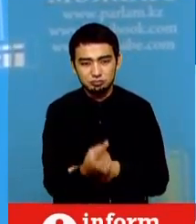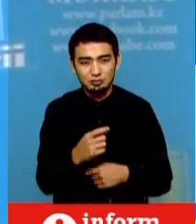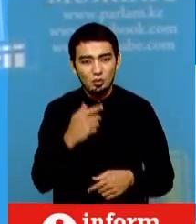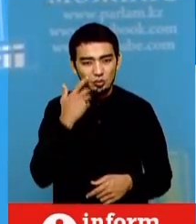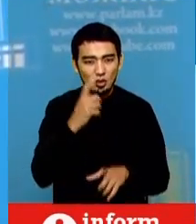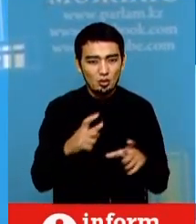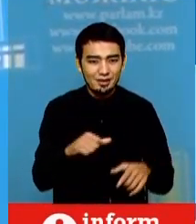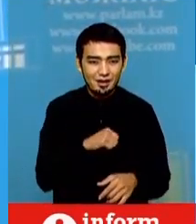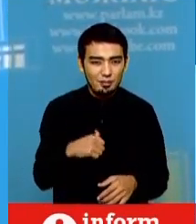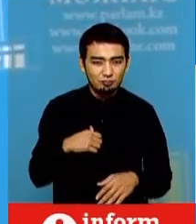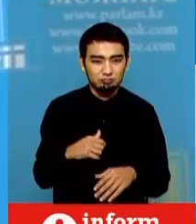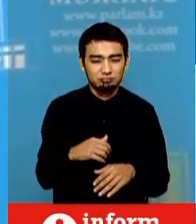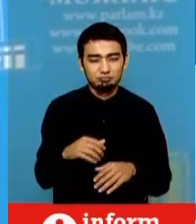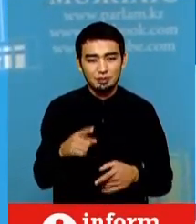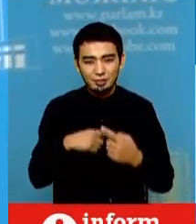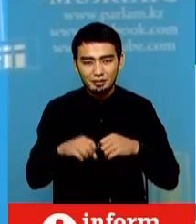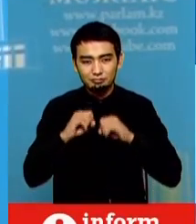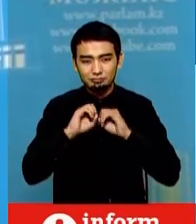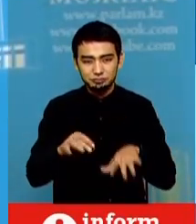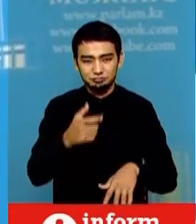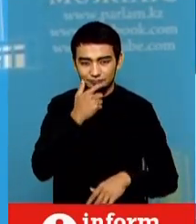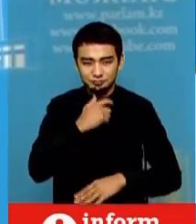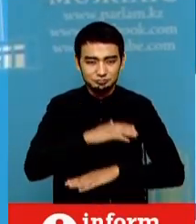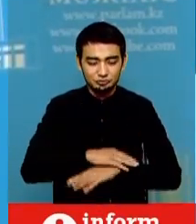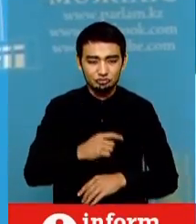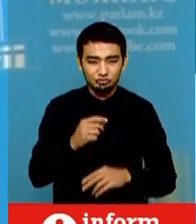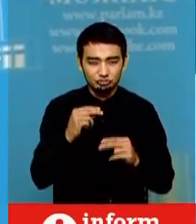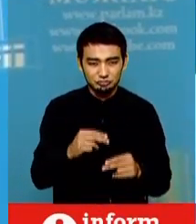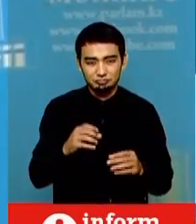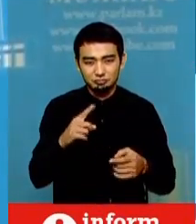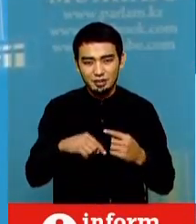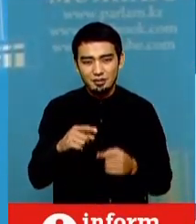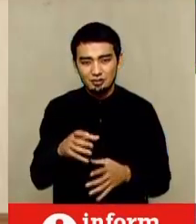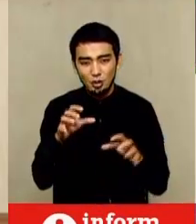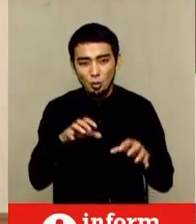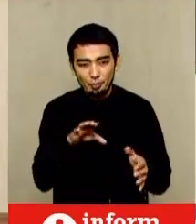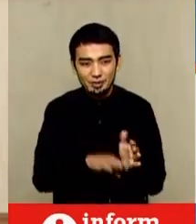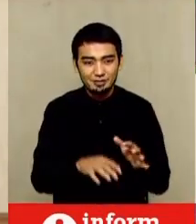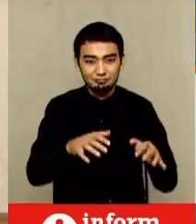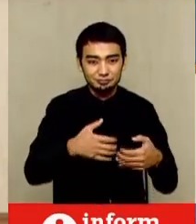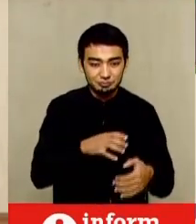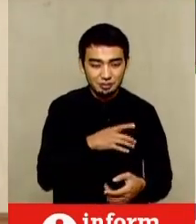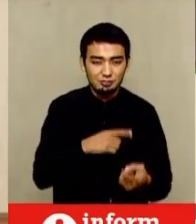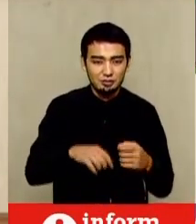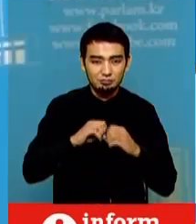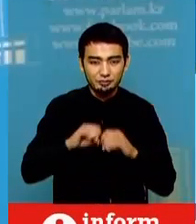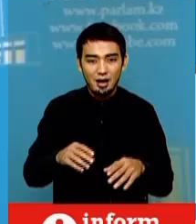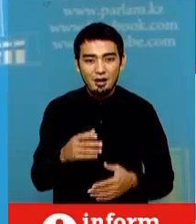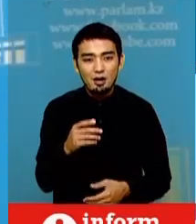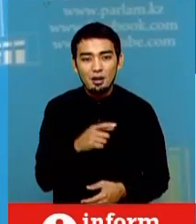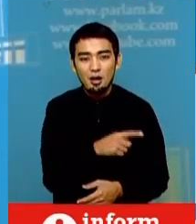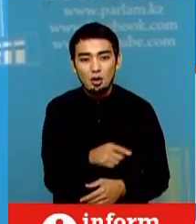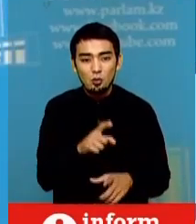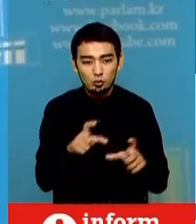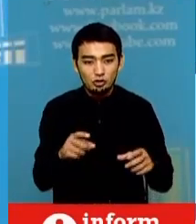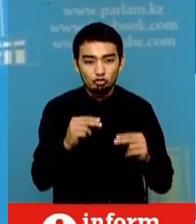люди добросовестно должны возвращать те активы, которые они незаконно приобрели. Те люди, которые эти деньги честно будут